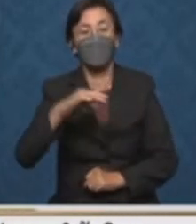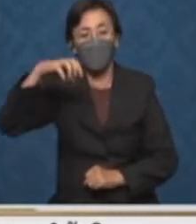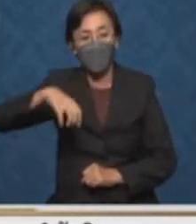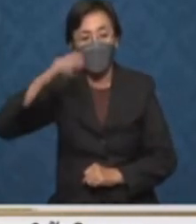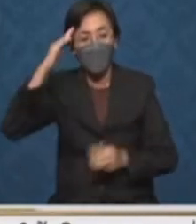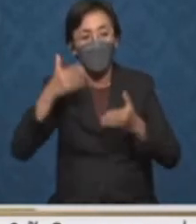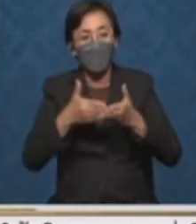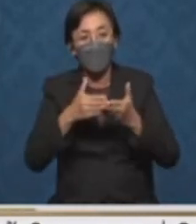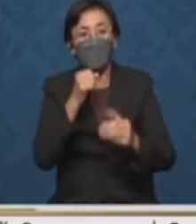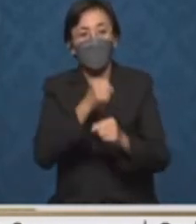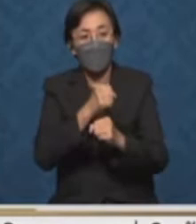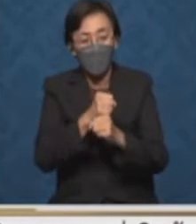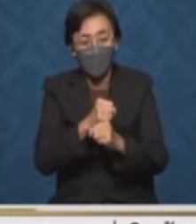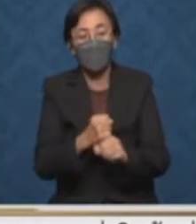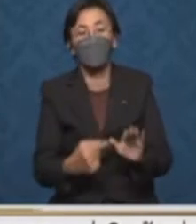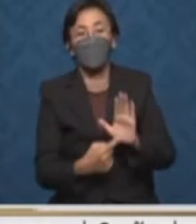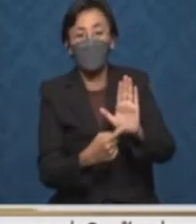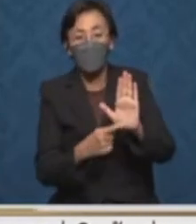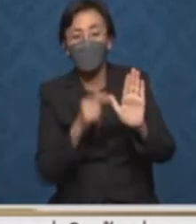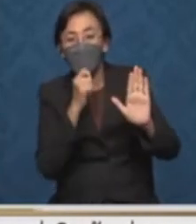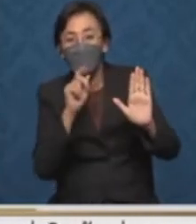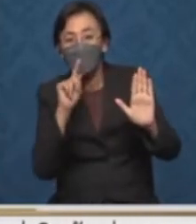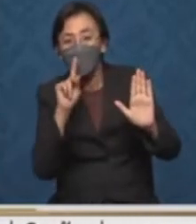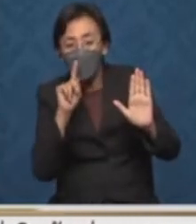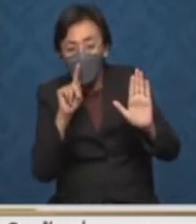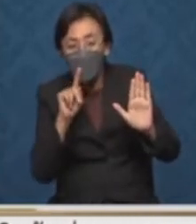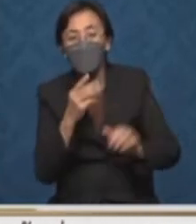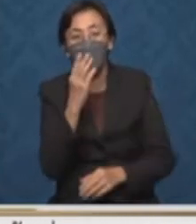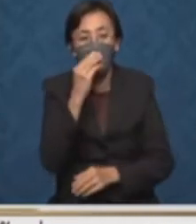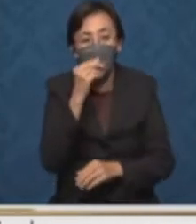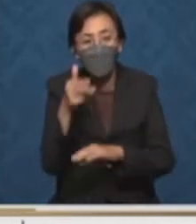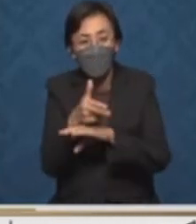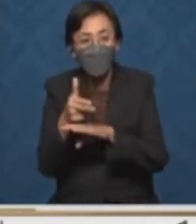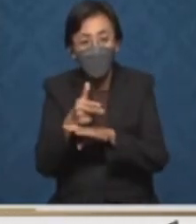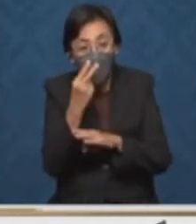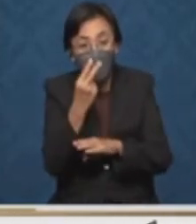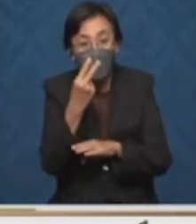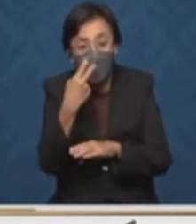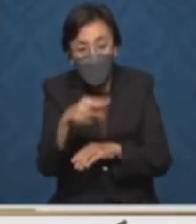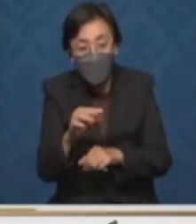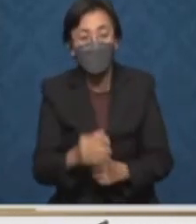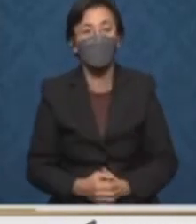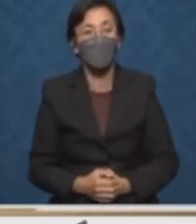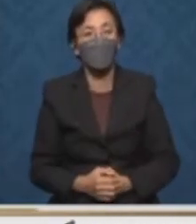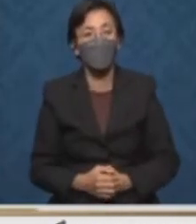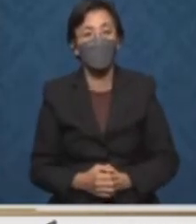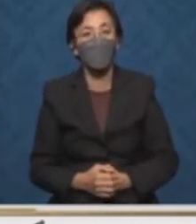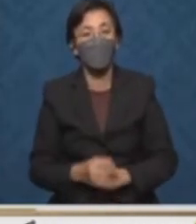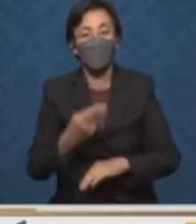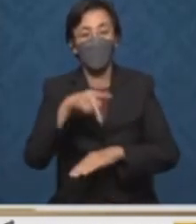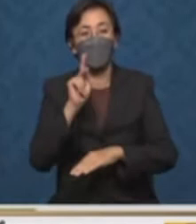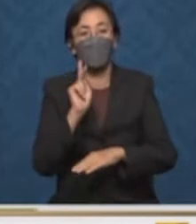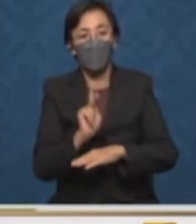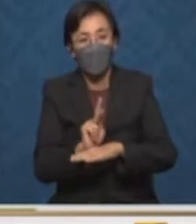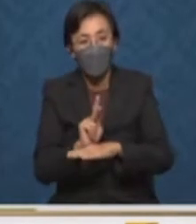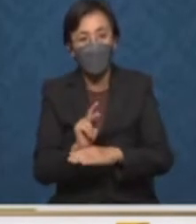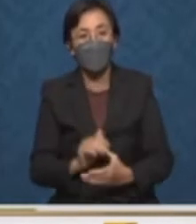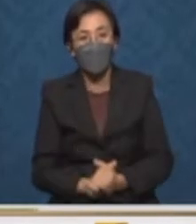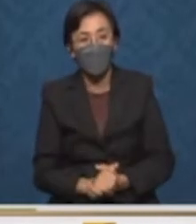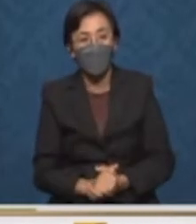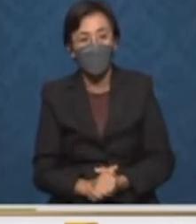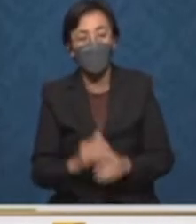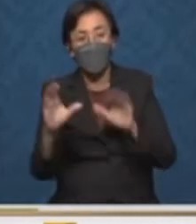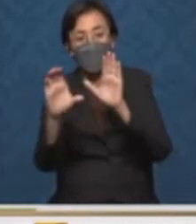แถลงข่าวต่อสื่อมวลชนเมื่อกี้เนี่ยผมเปิดให้ท่านประธานดูแล้วท่านประธานครับท่านประธานดูภ